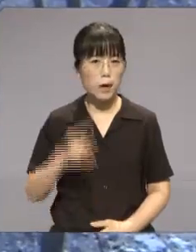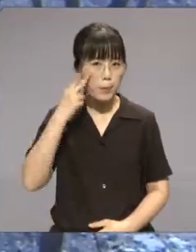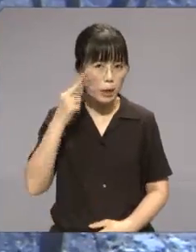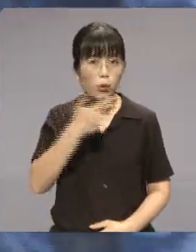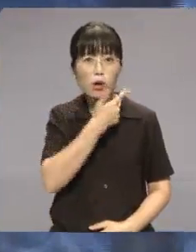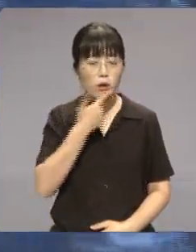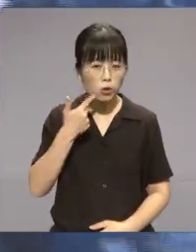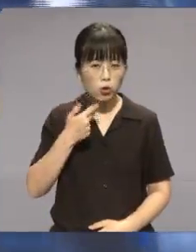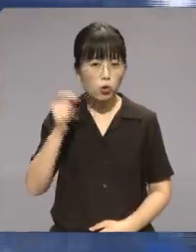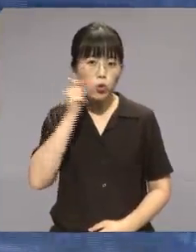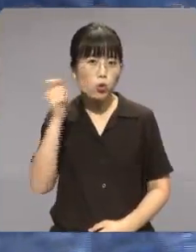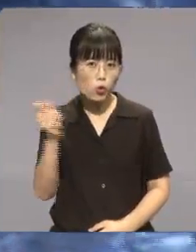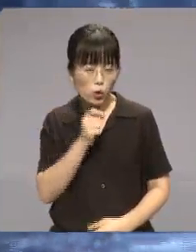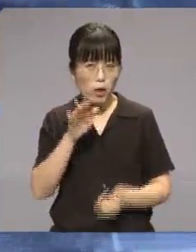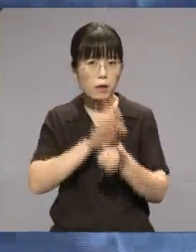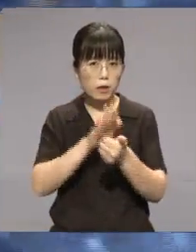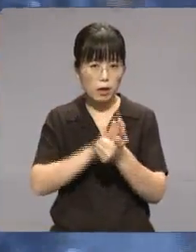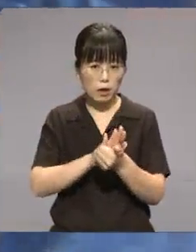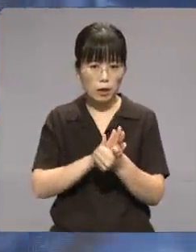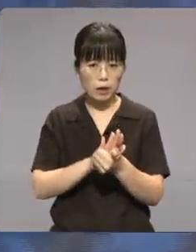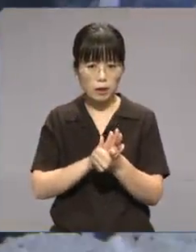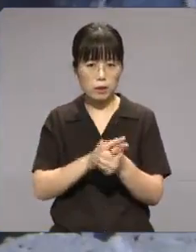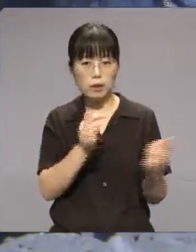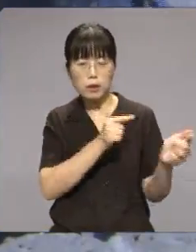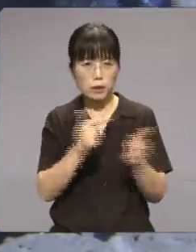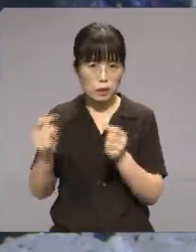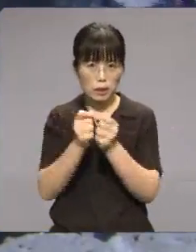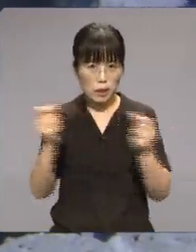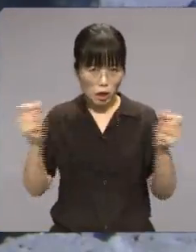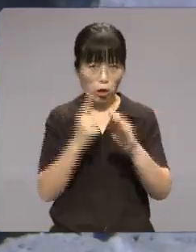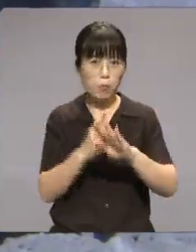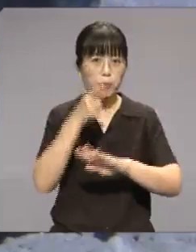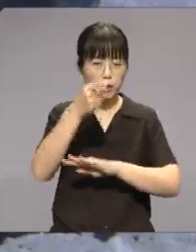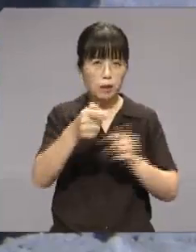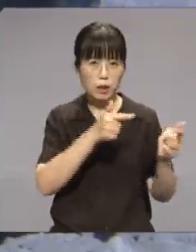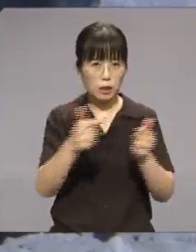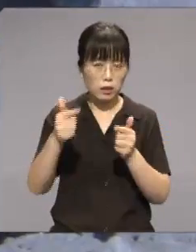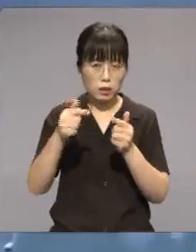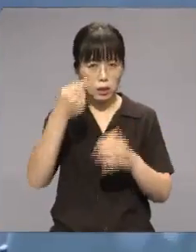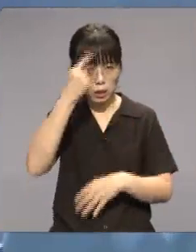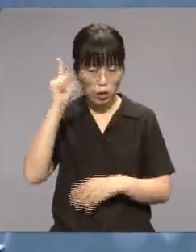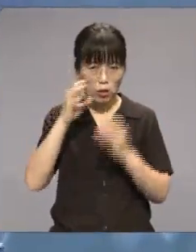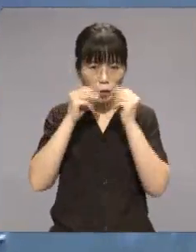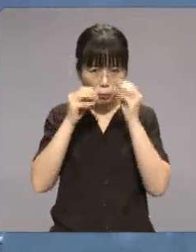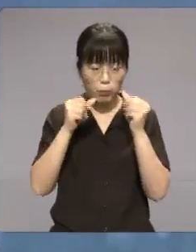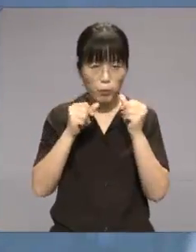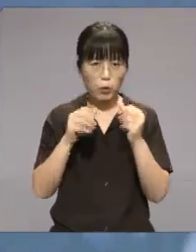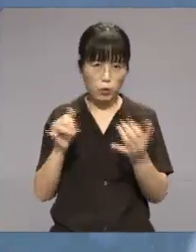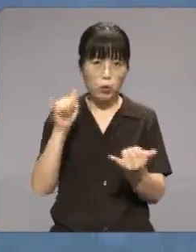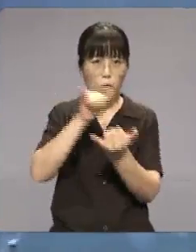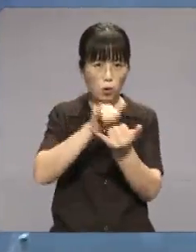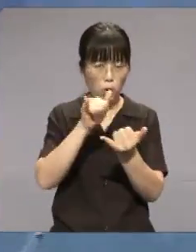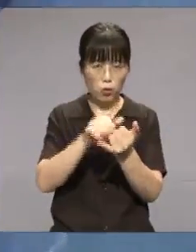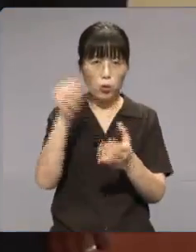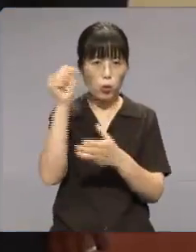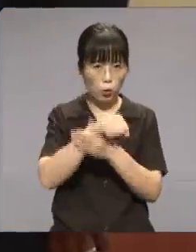미국과 영국이 우크라이나에 지원한 에이테큼스 등 장거리 미사일의 러시아 본토 공격 허용 여부를 곧